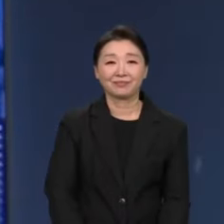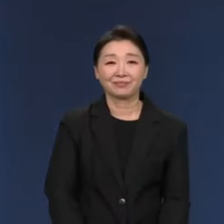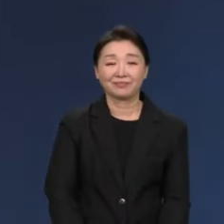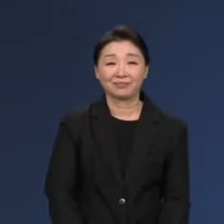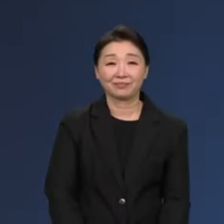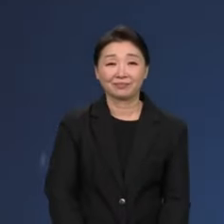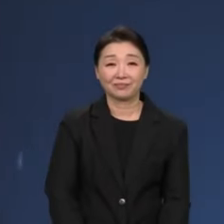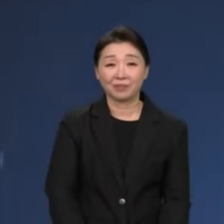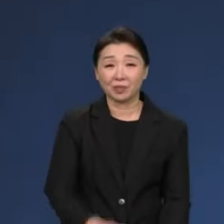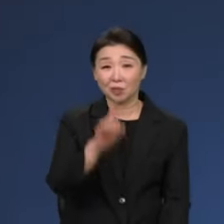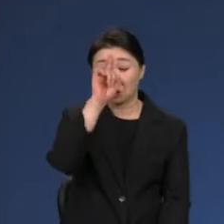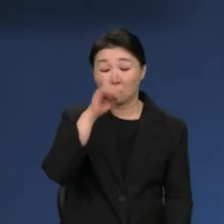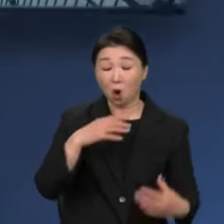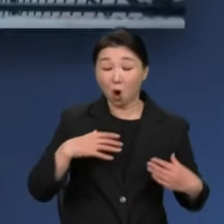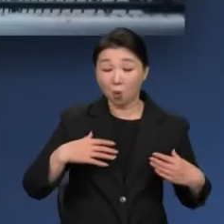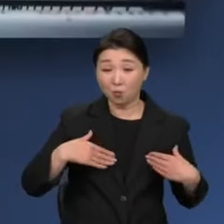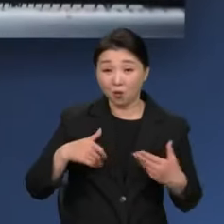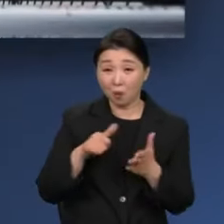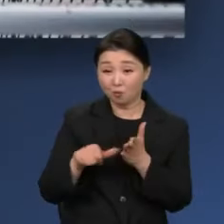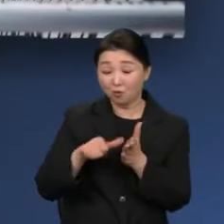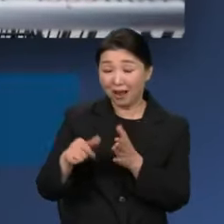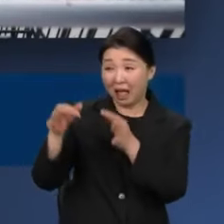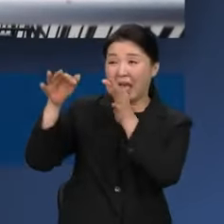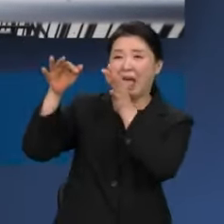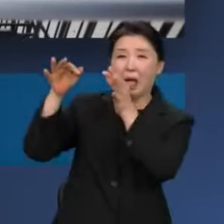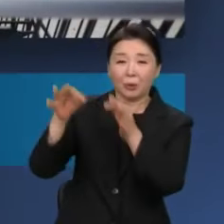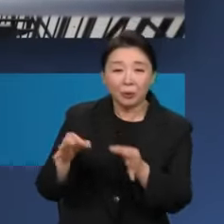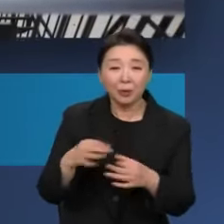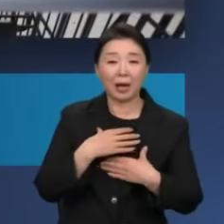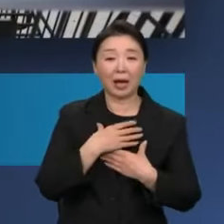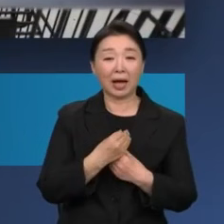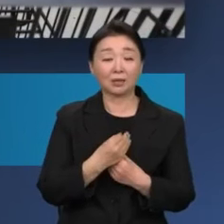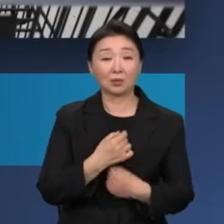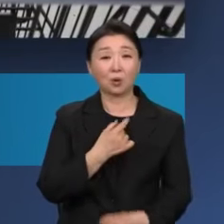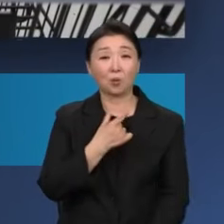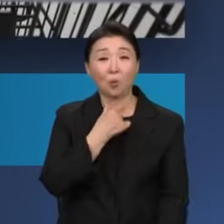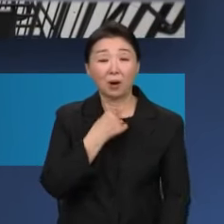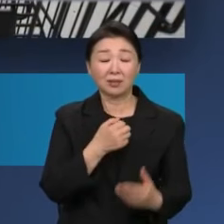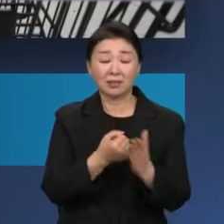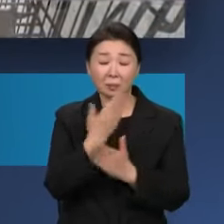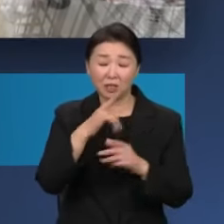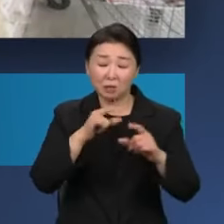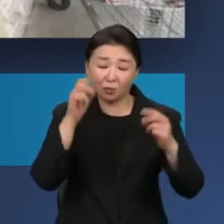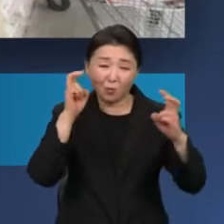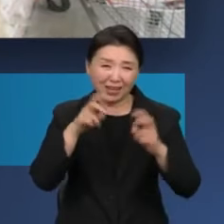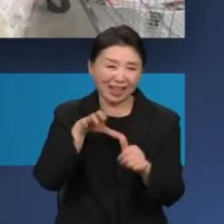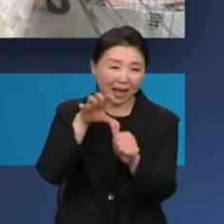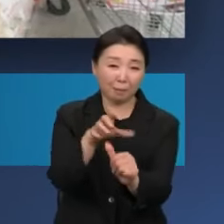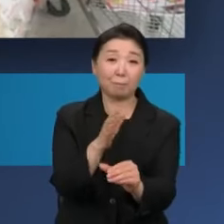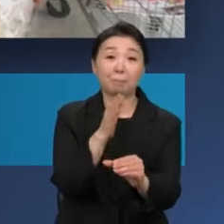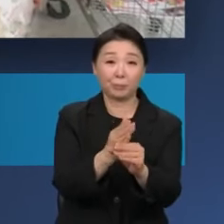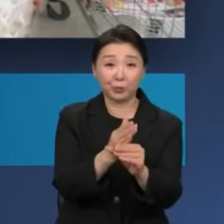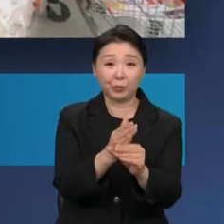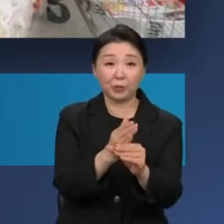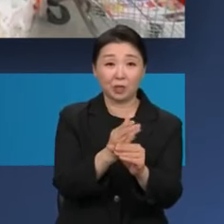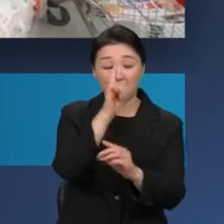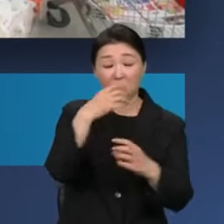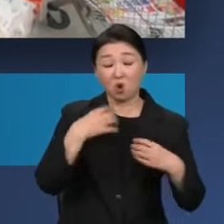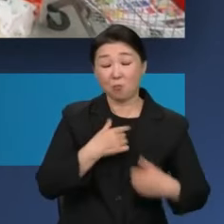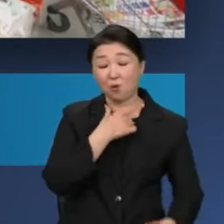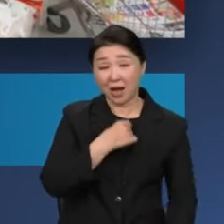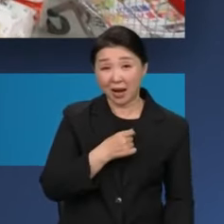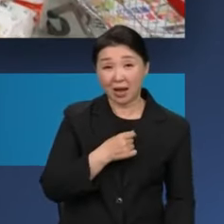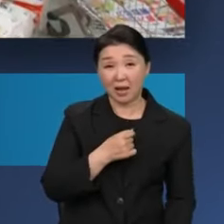네 다음 소식입니다 정부가 물가 안정을 내세우며 연일 식품 업계를 압박하고 있습니다 정부 요구가 다르자 결국 CJ 제일 제당이